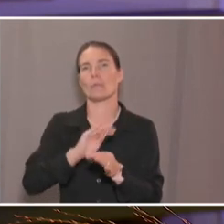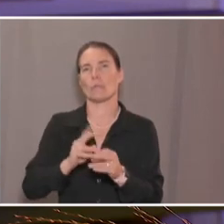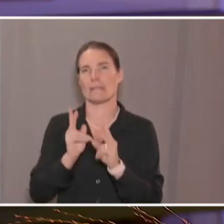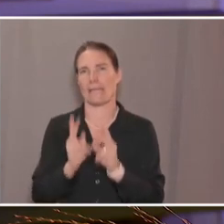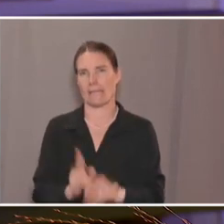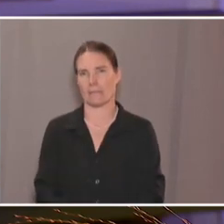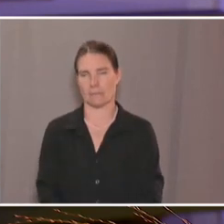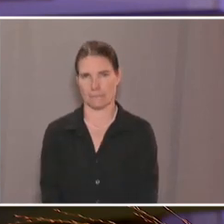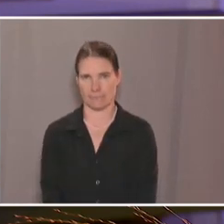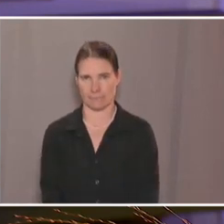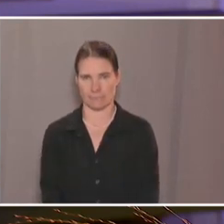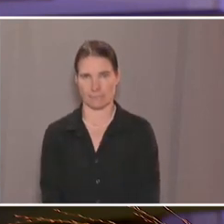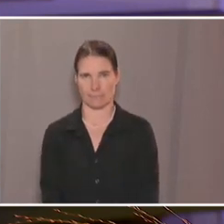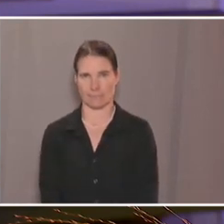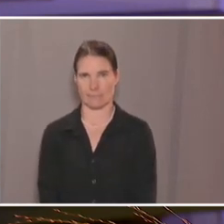Drenkhahn bereits aus dem Jahr